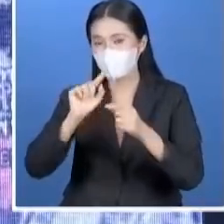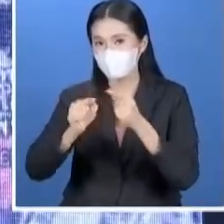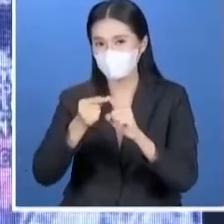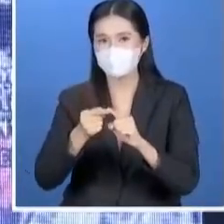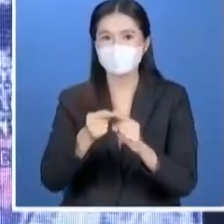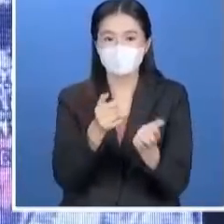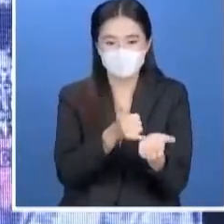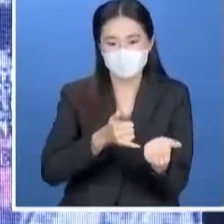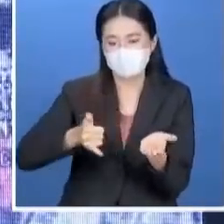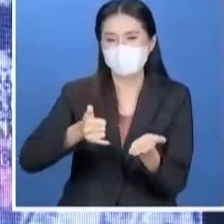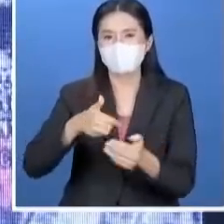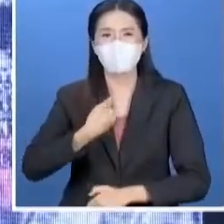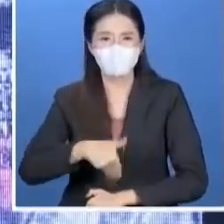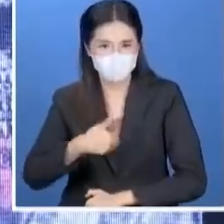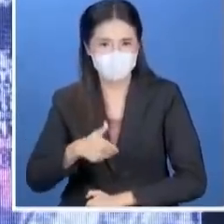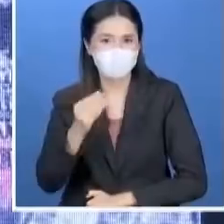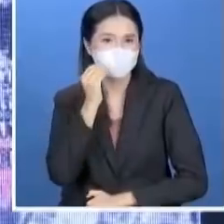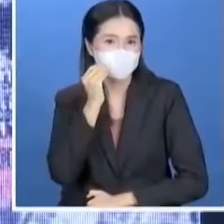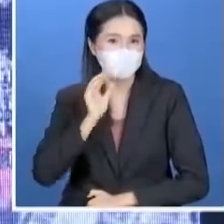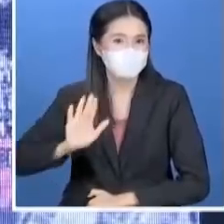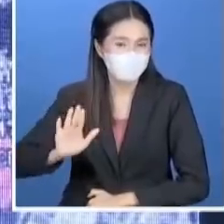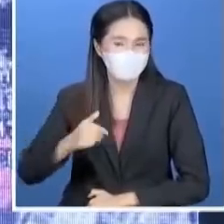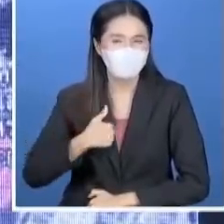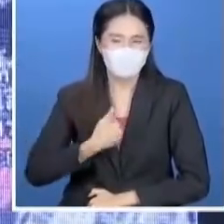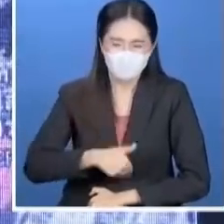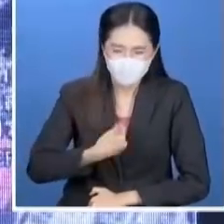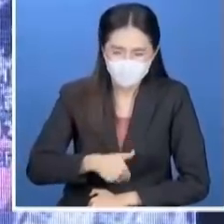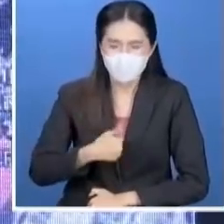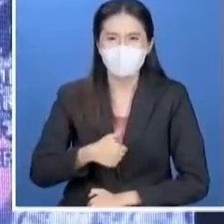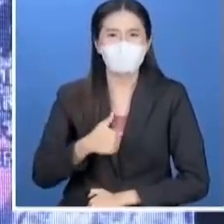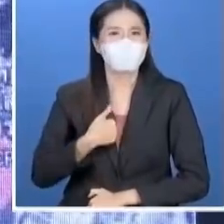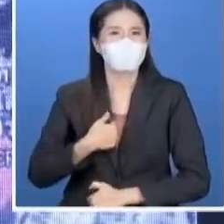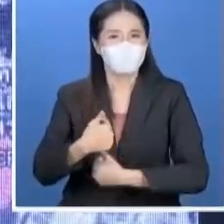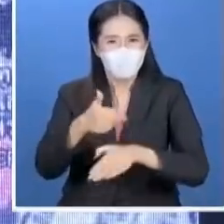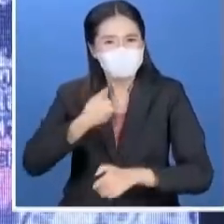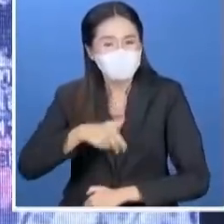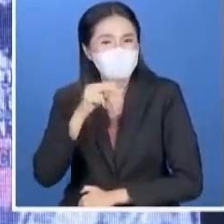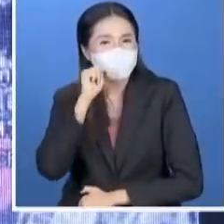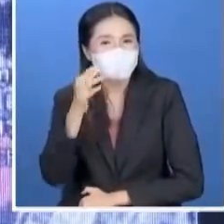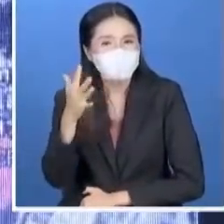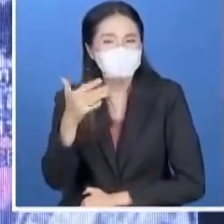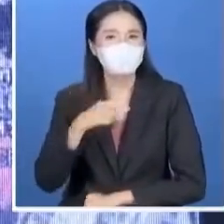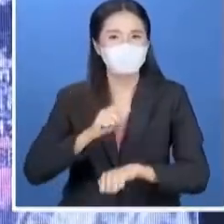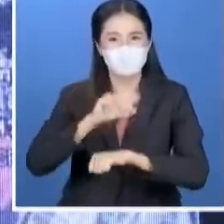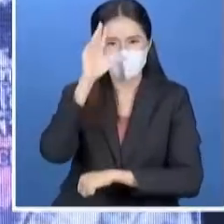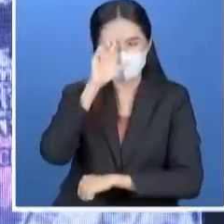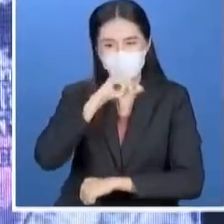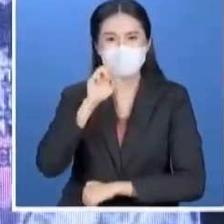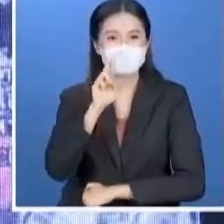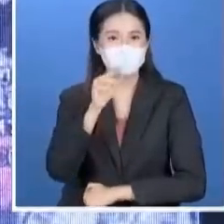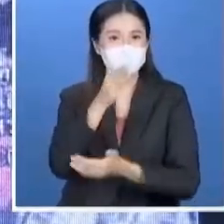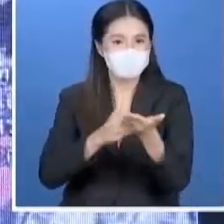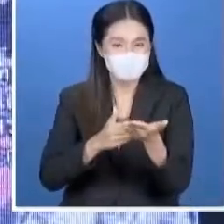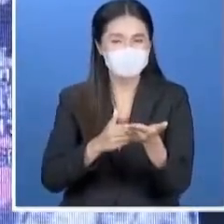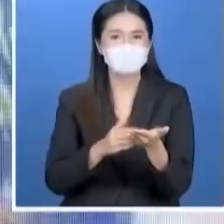ว่าขึ้นจากเรือมาหาห้องน้ำเข้าตามบ้านเนื่องจากปวดหนักและไม่มีห้องน้ำเข้าจากนั้นเวลาเที่ยงคืนครึ่งกระติ